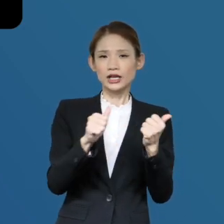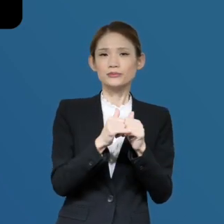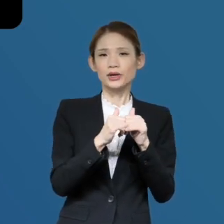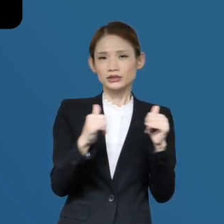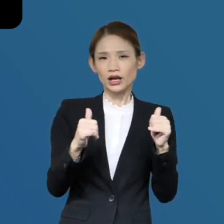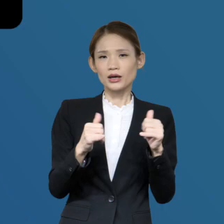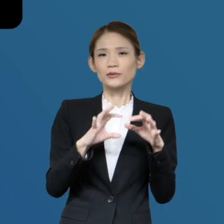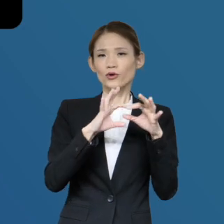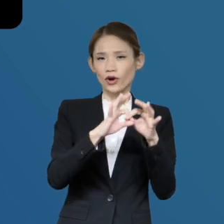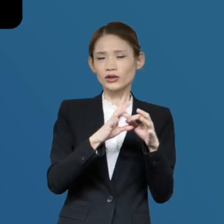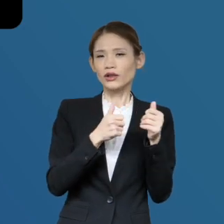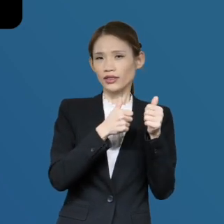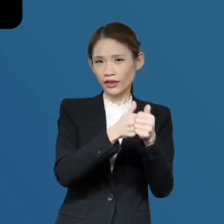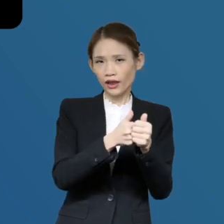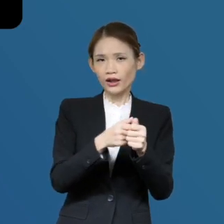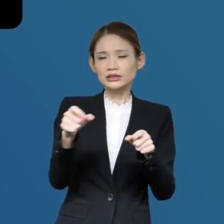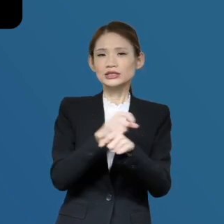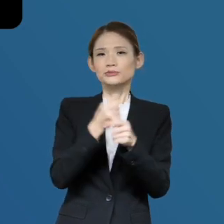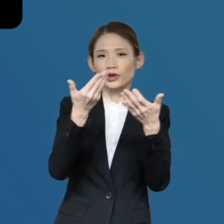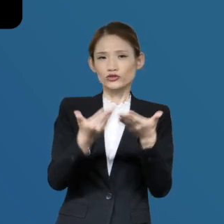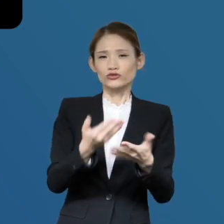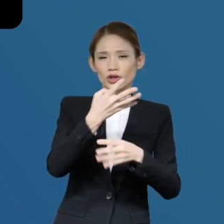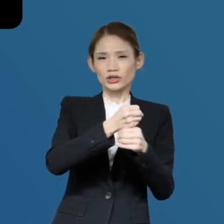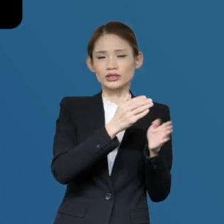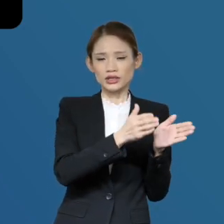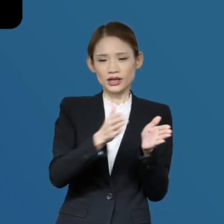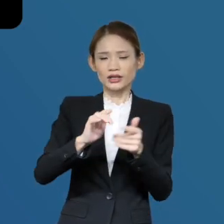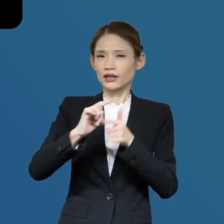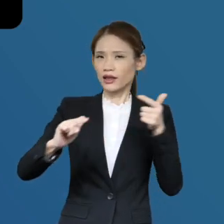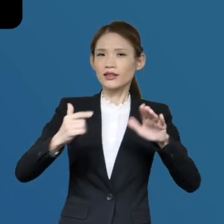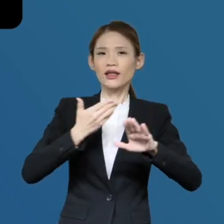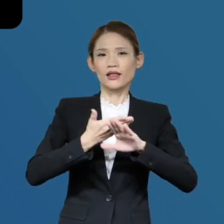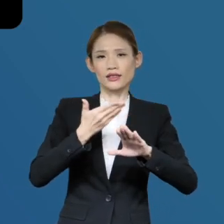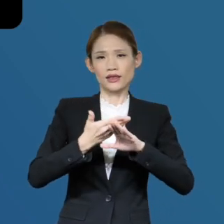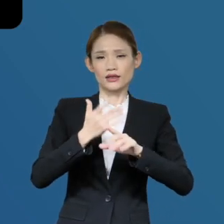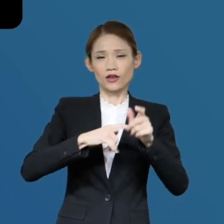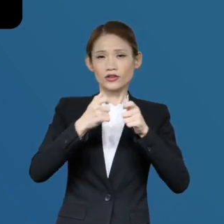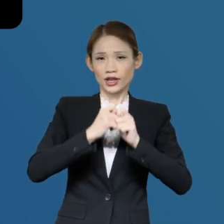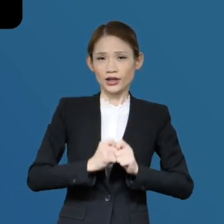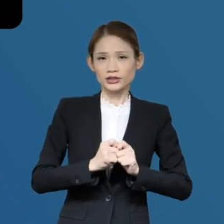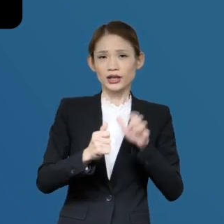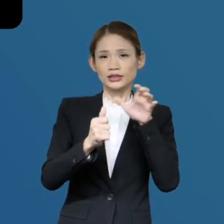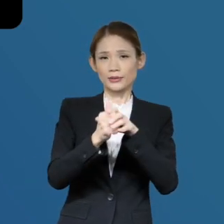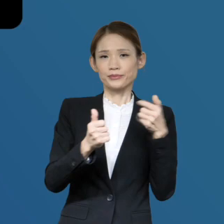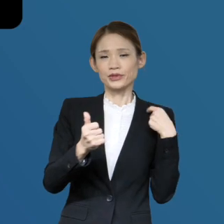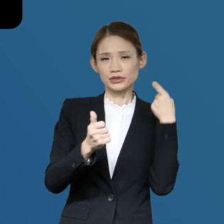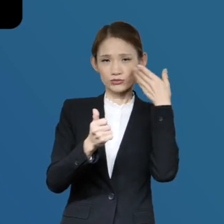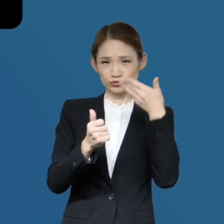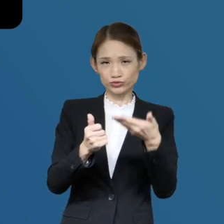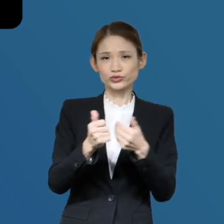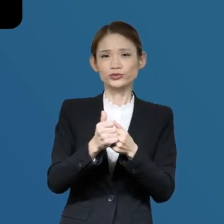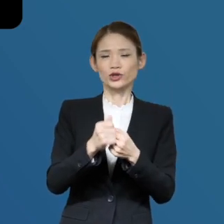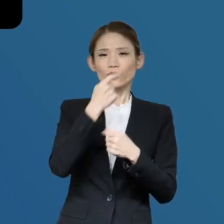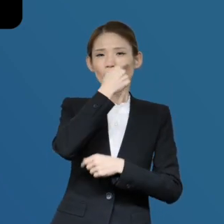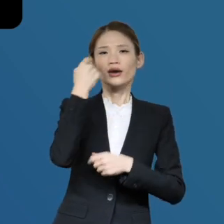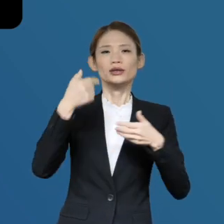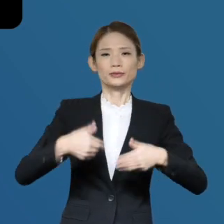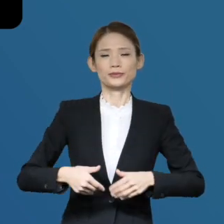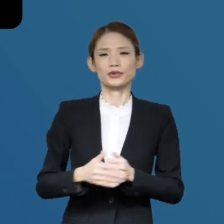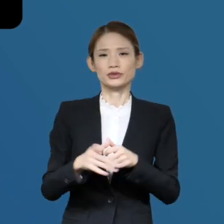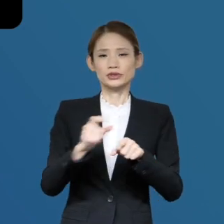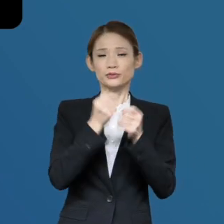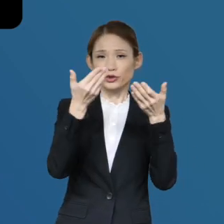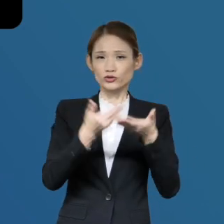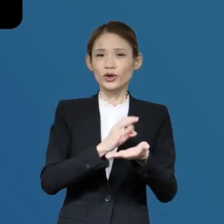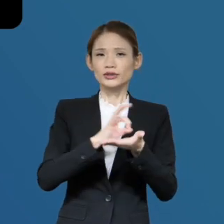사망한 사람에 따라 특별 휴가 기간은 다르기 때문에 자세한 것은 담당 직원에게 확인하셔야 합니다.